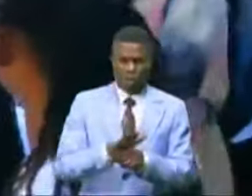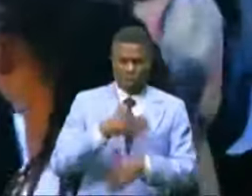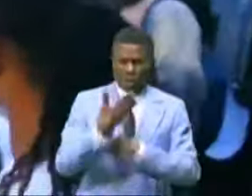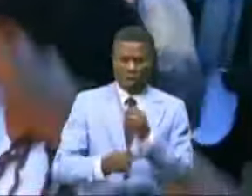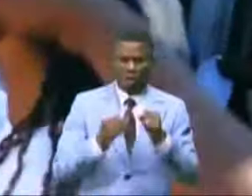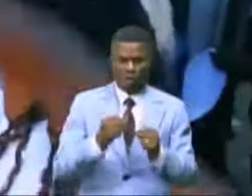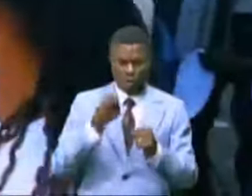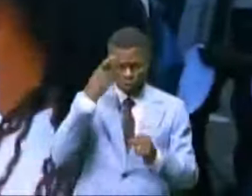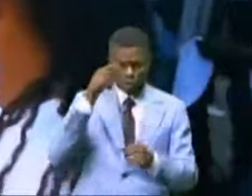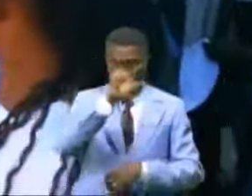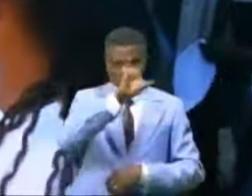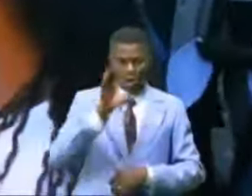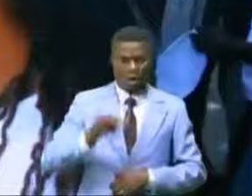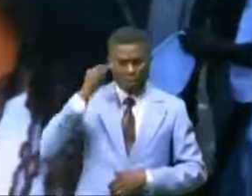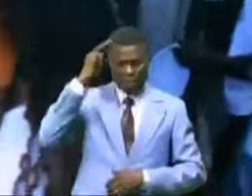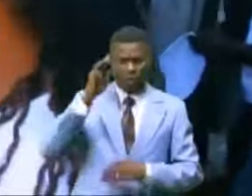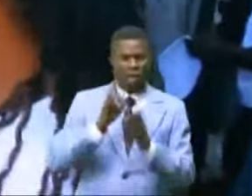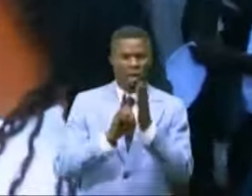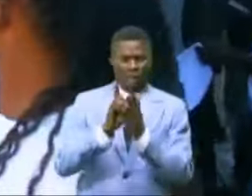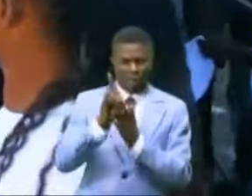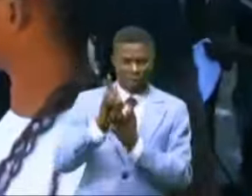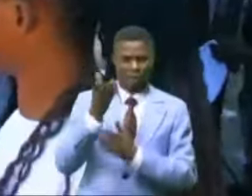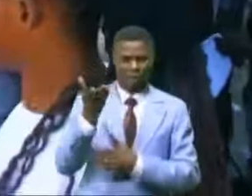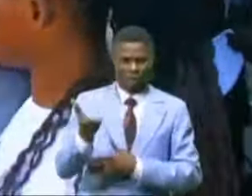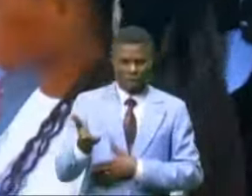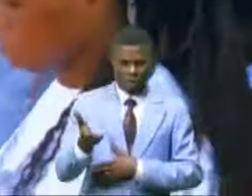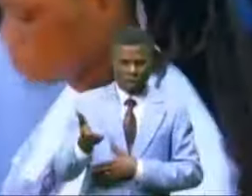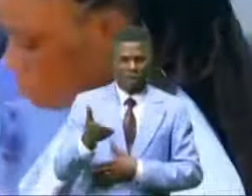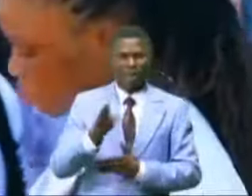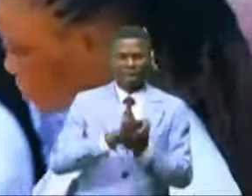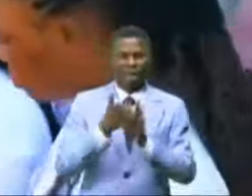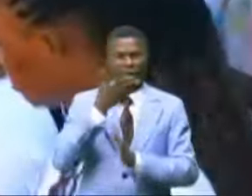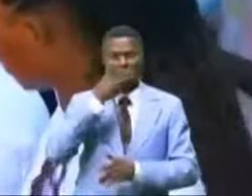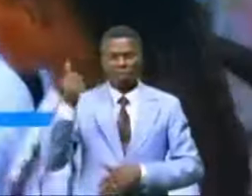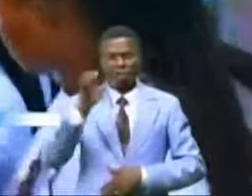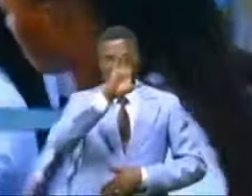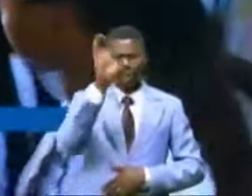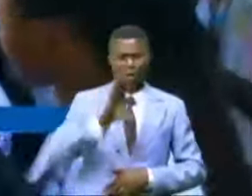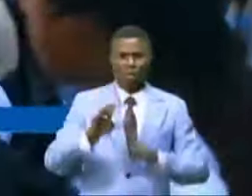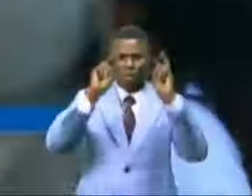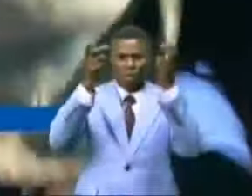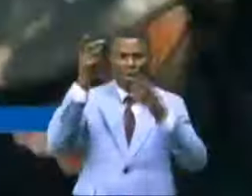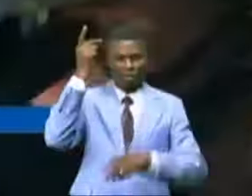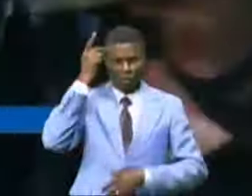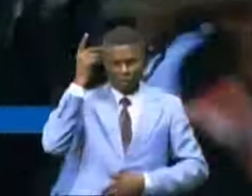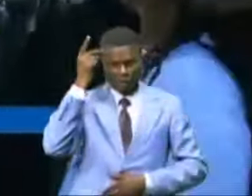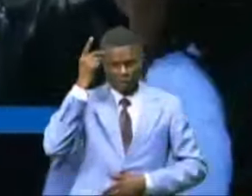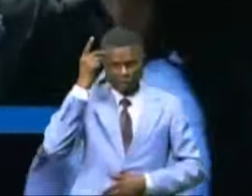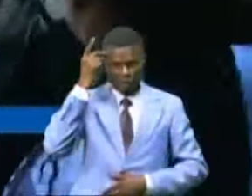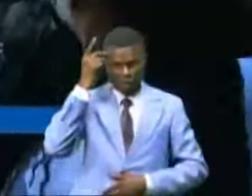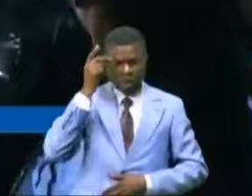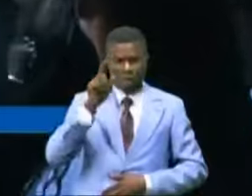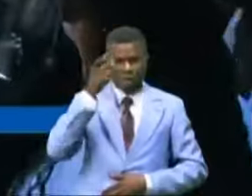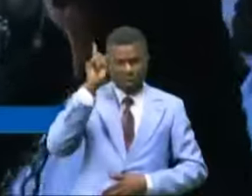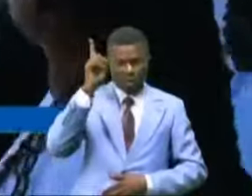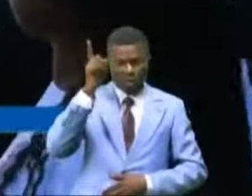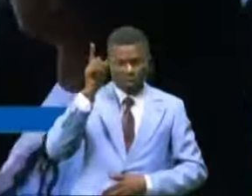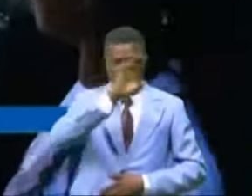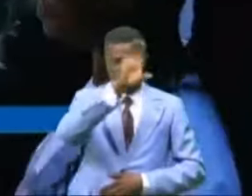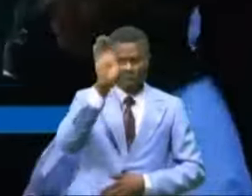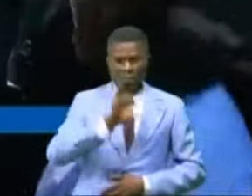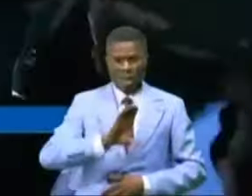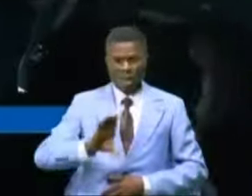battre pour que Mongafula soit parmi les meilleures municipalités de la capitale et l'une des